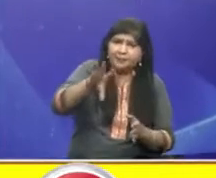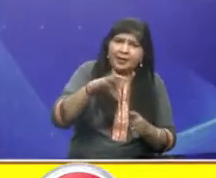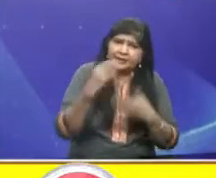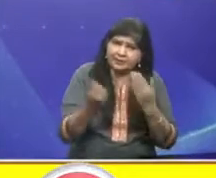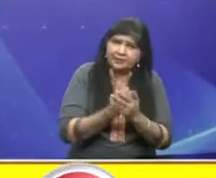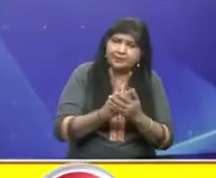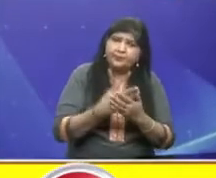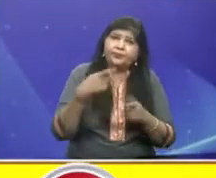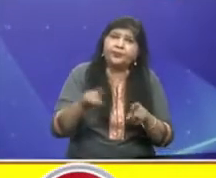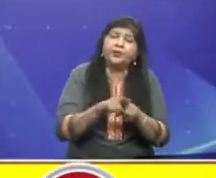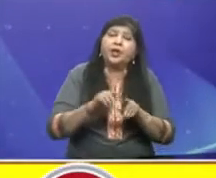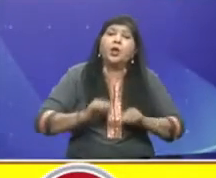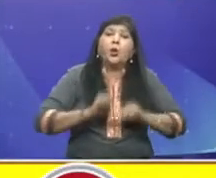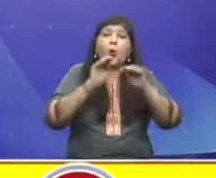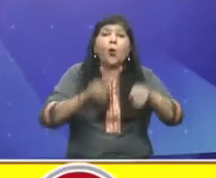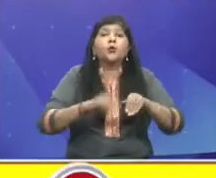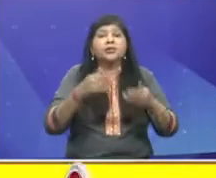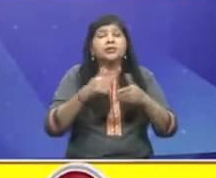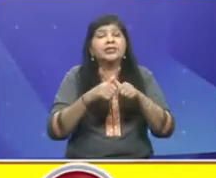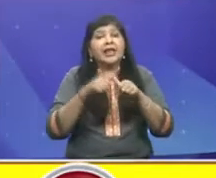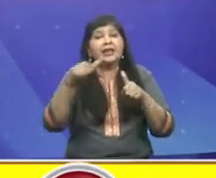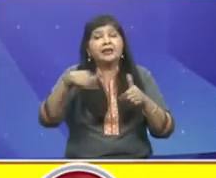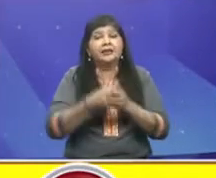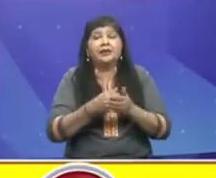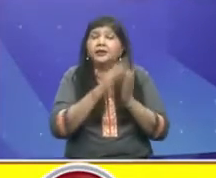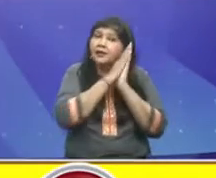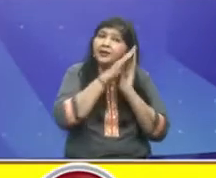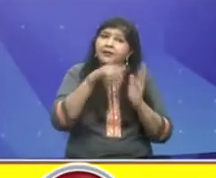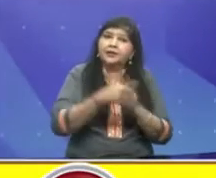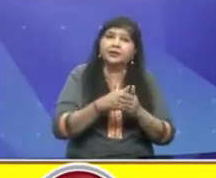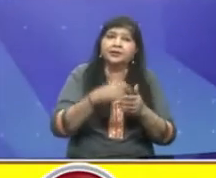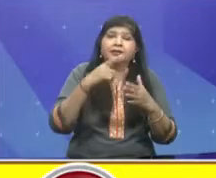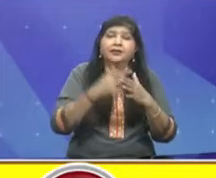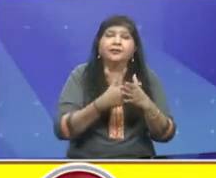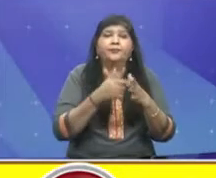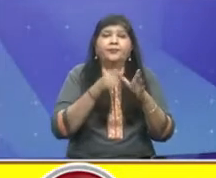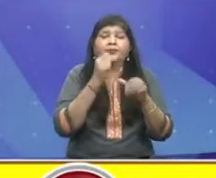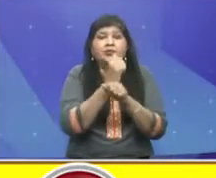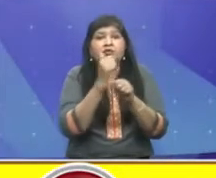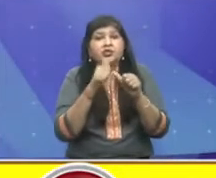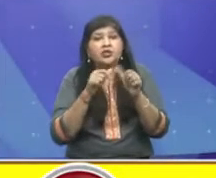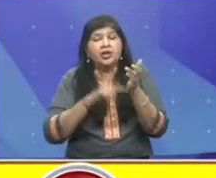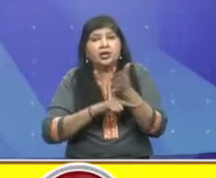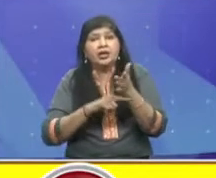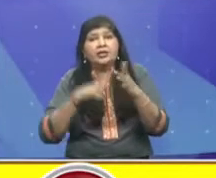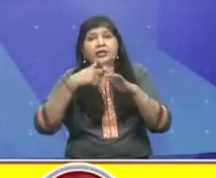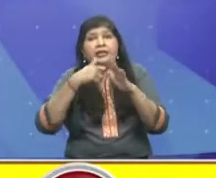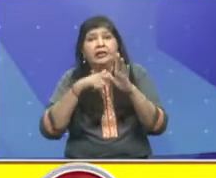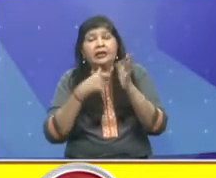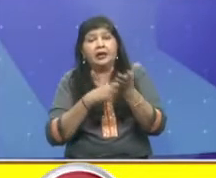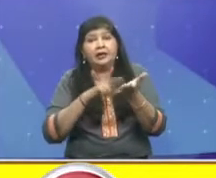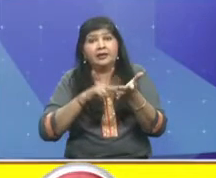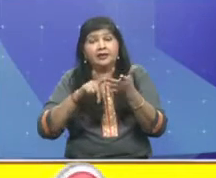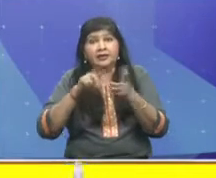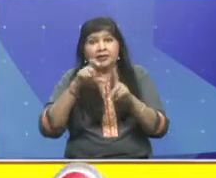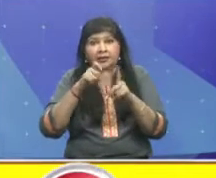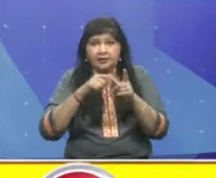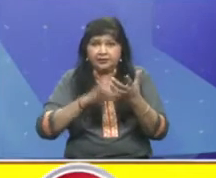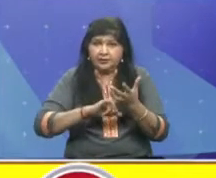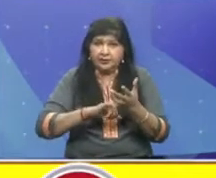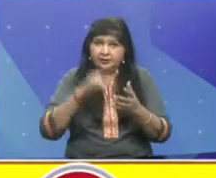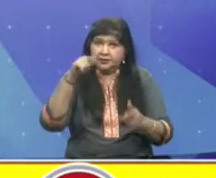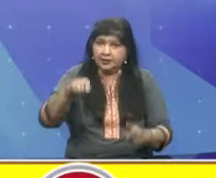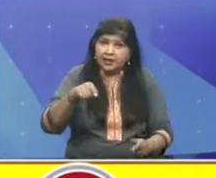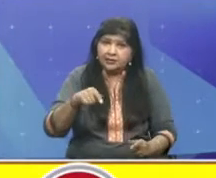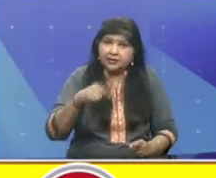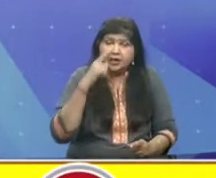ये ऑस्ट्रेलिया की एक निवासी जगत तारिणी दासी जी के प्रयासों का नतीजा है। जगत